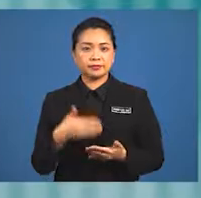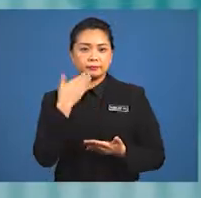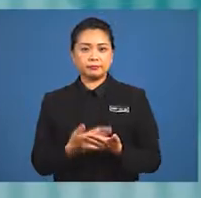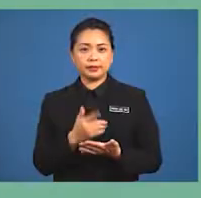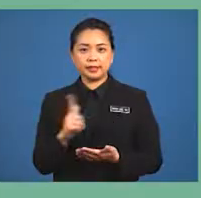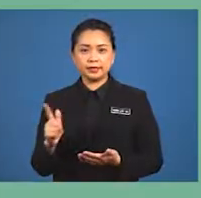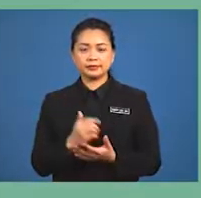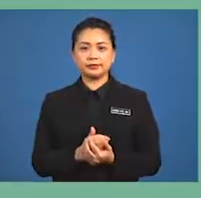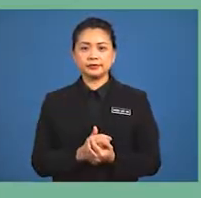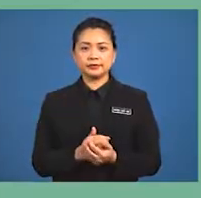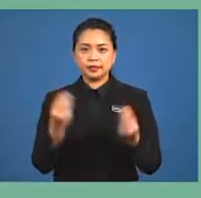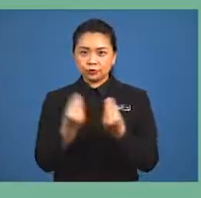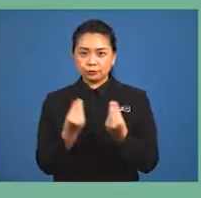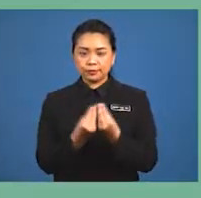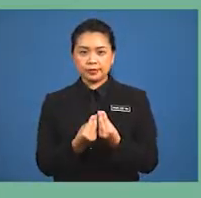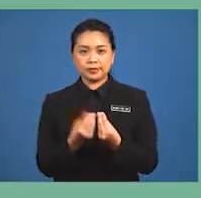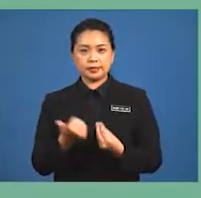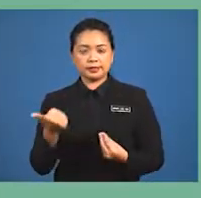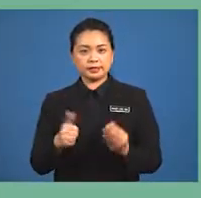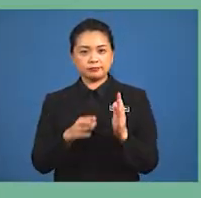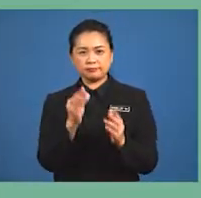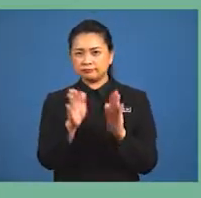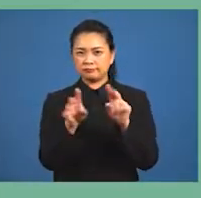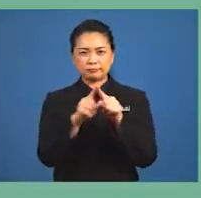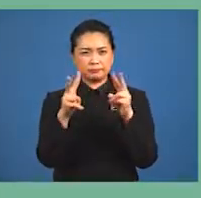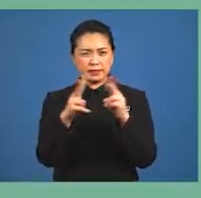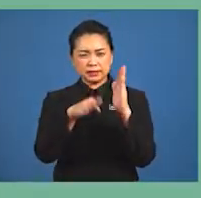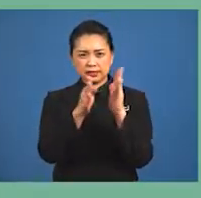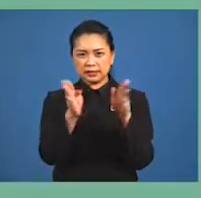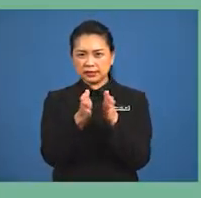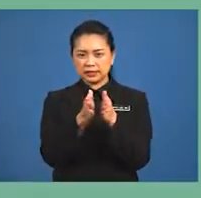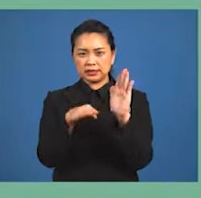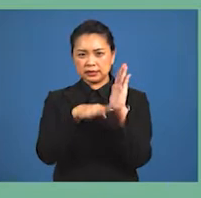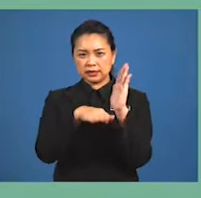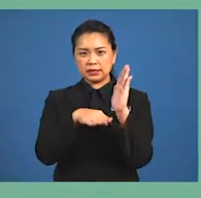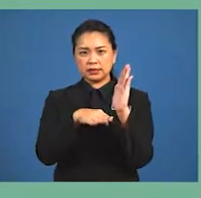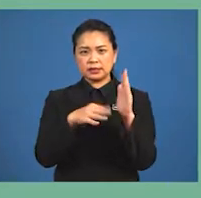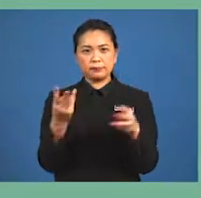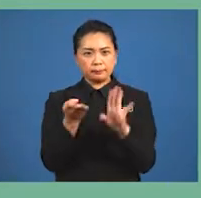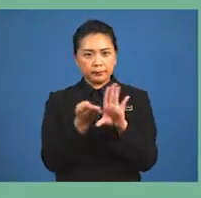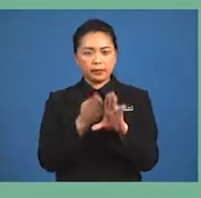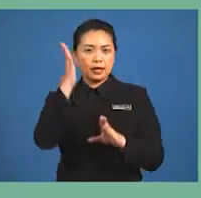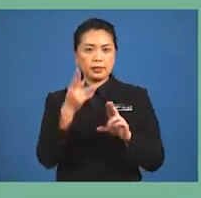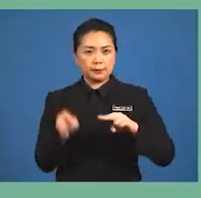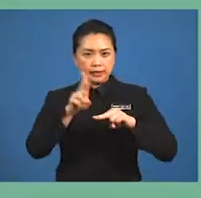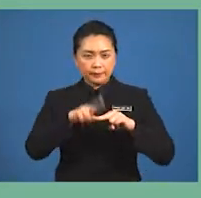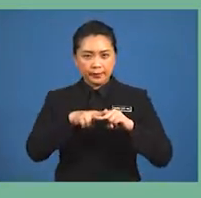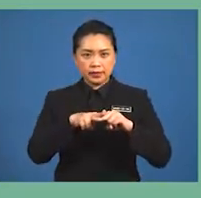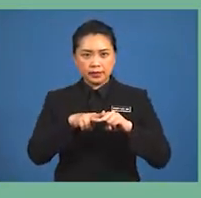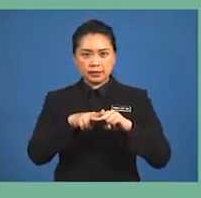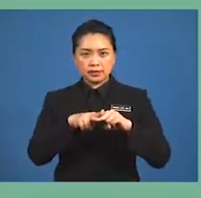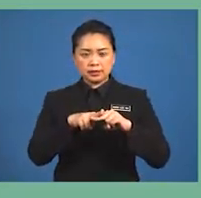Baiklah. Jumlah aset minimum yang perlu disimpan di bank perdagangan akan bertambah.